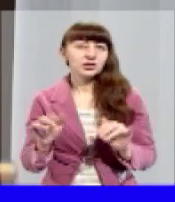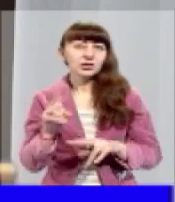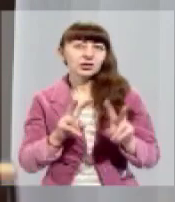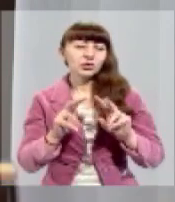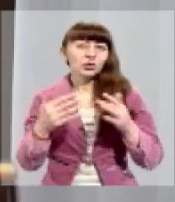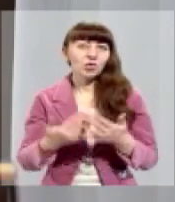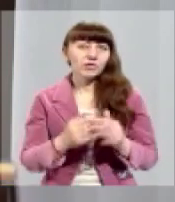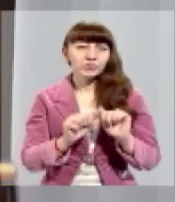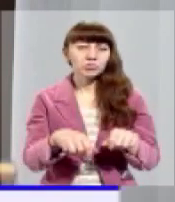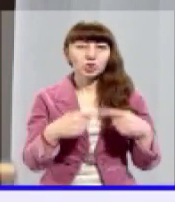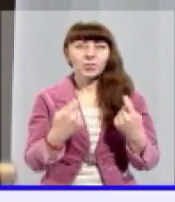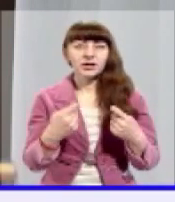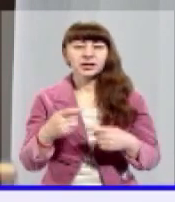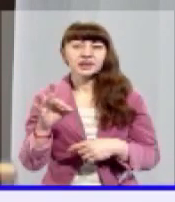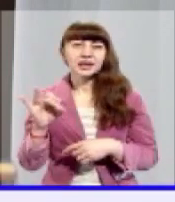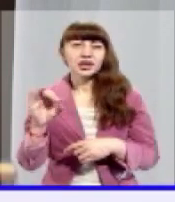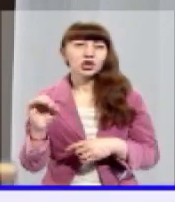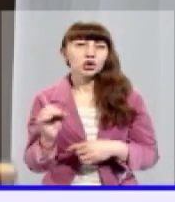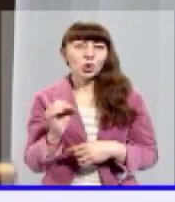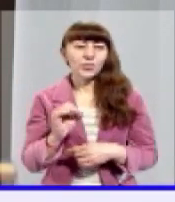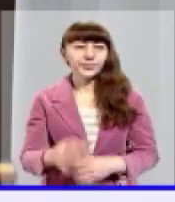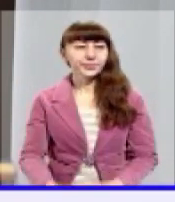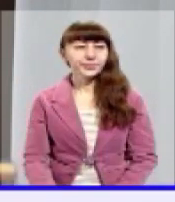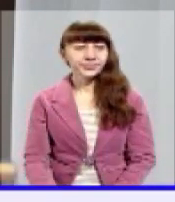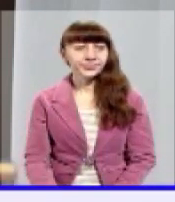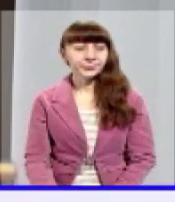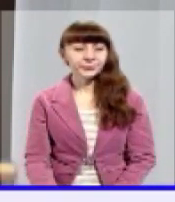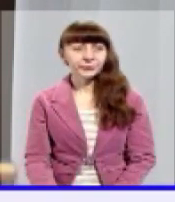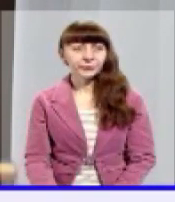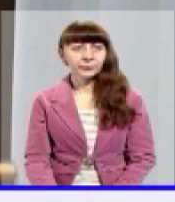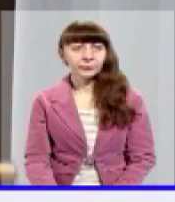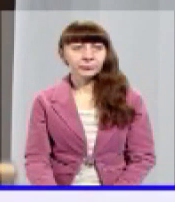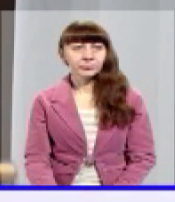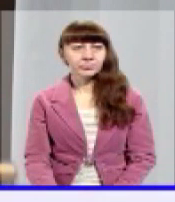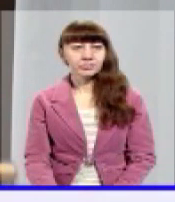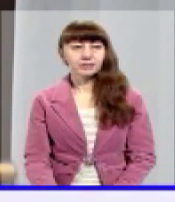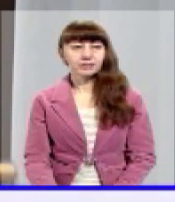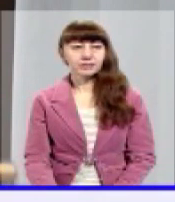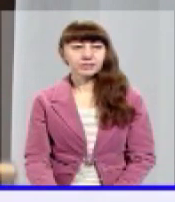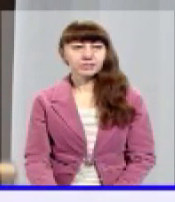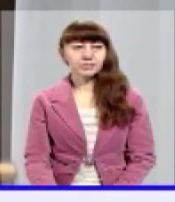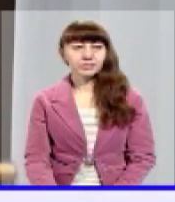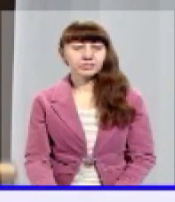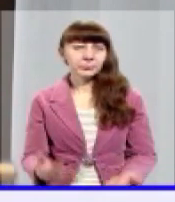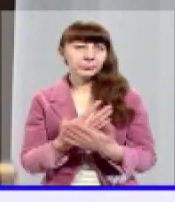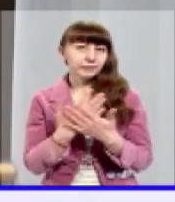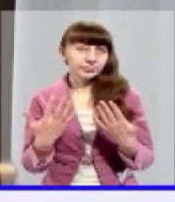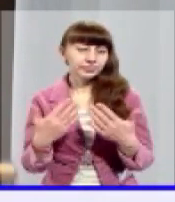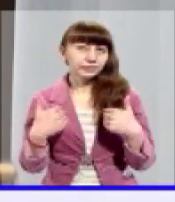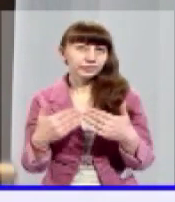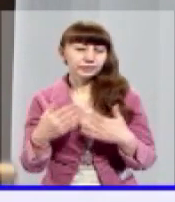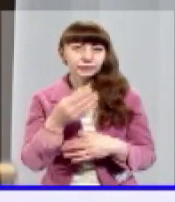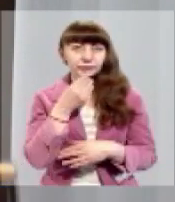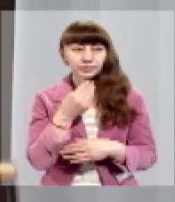облыстың өнеркәсіп кәсіпорындары 2,7 триллион теңгеге өнім өндірді. Оның ішінде тау-кен өндіру